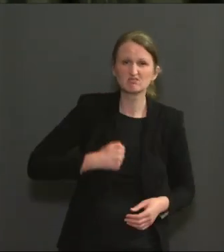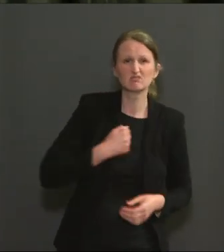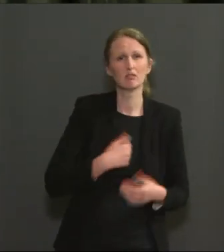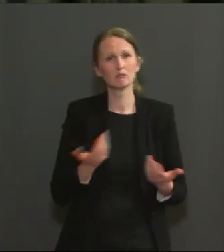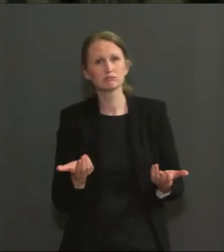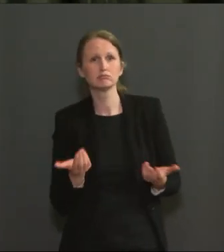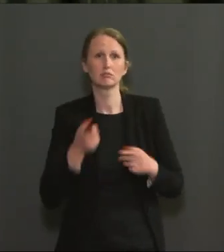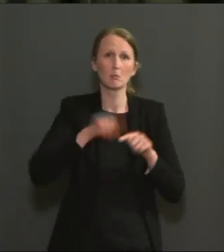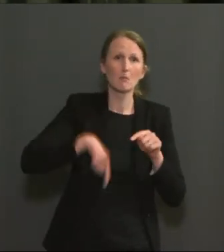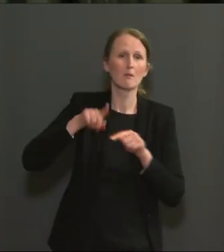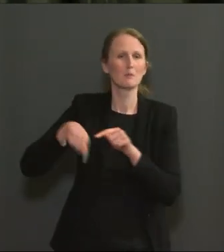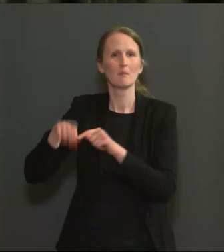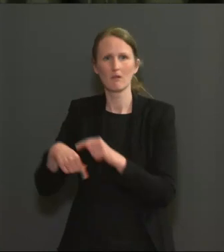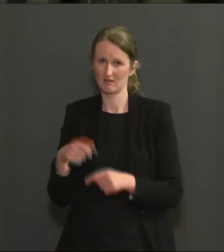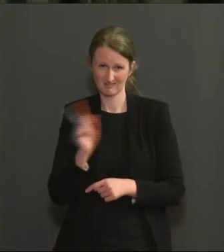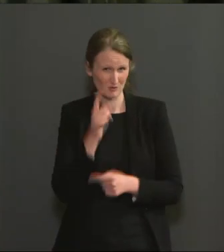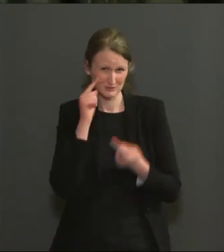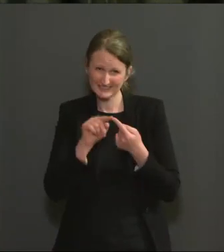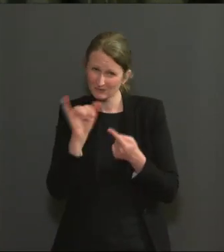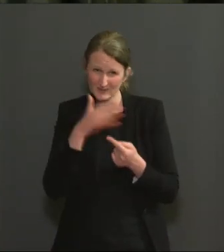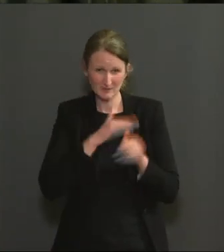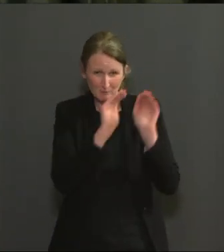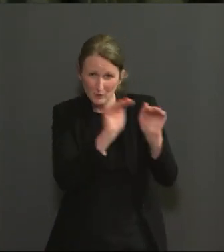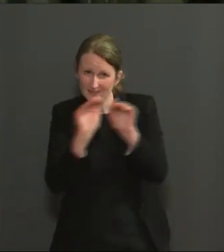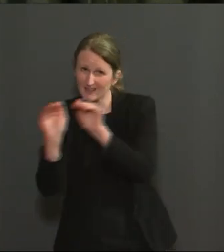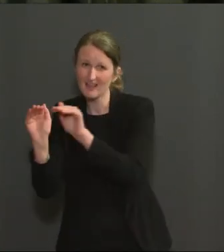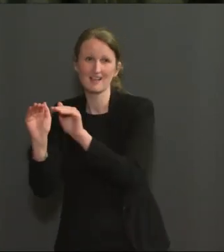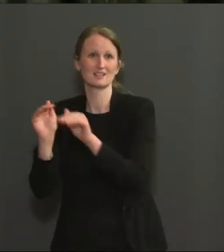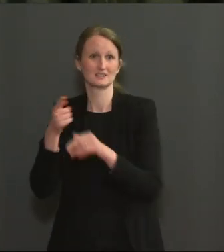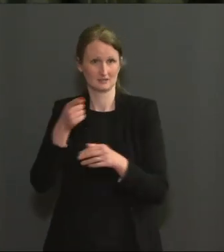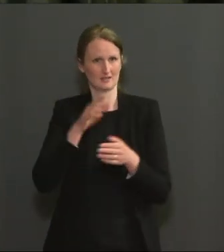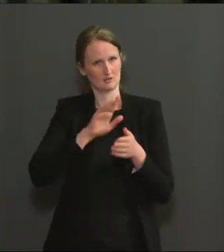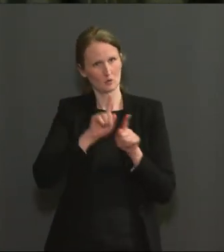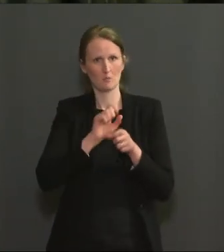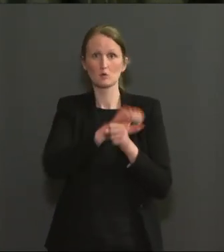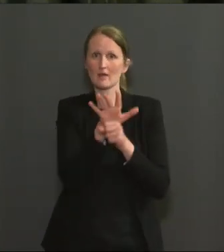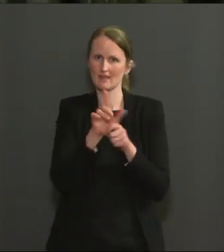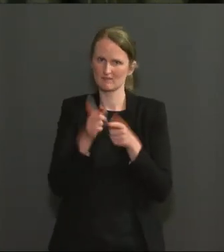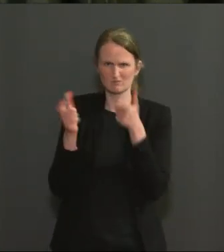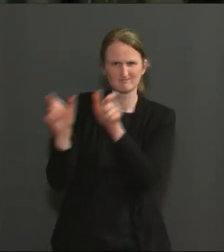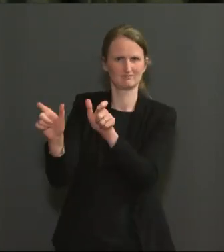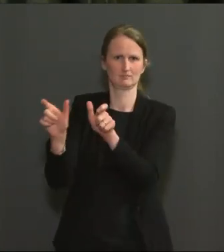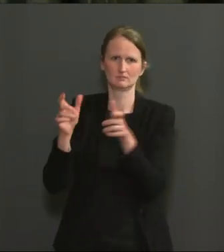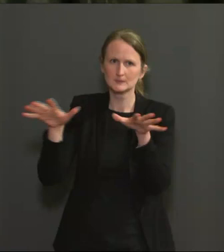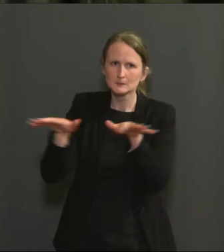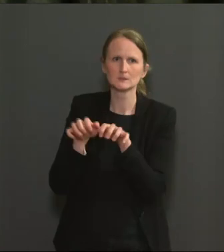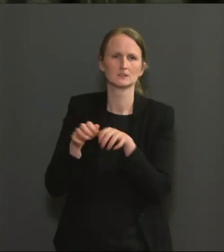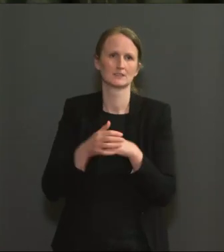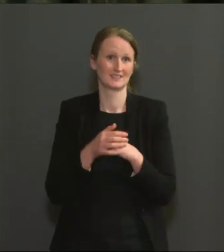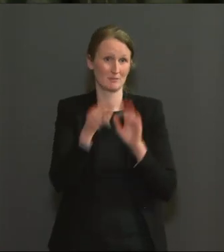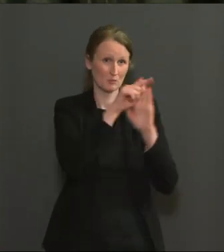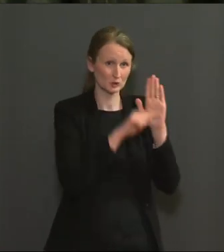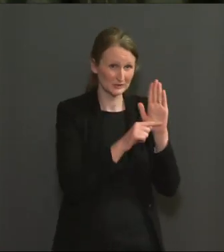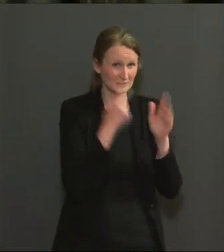moyens de défense rappelons-le nous et pour le maîtriser pour maîtriser ce virus le plus rapidement possible nous pouvons